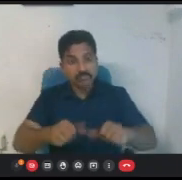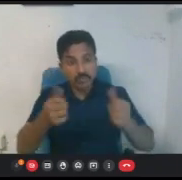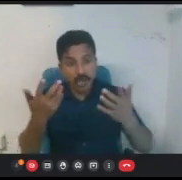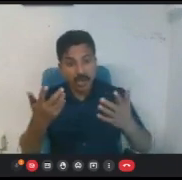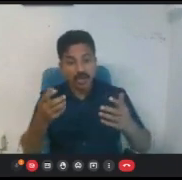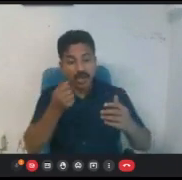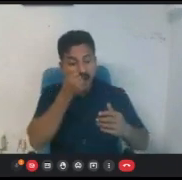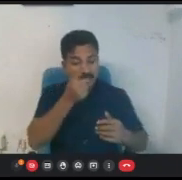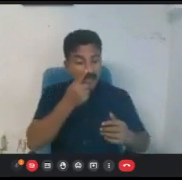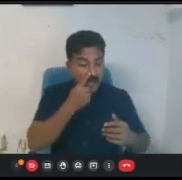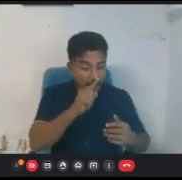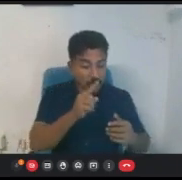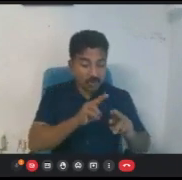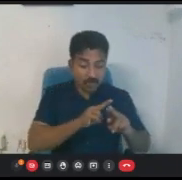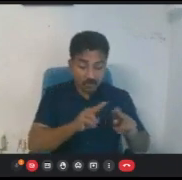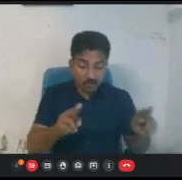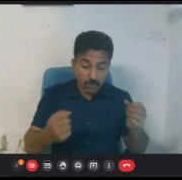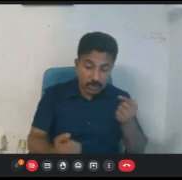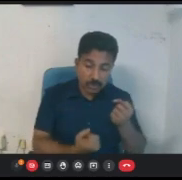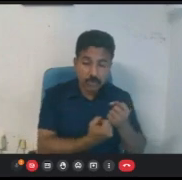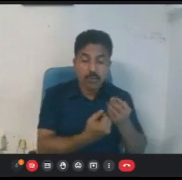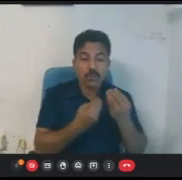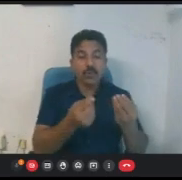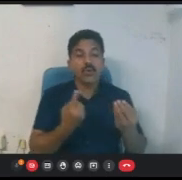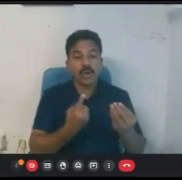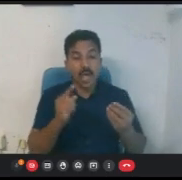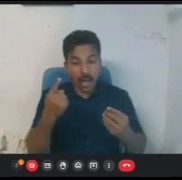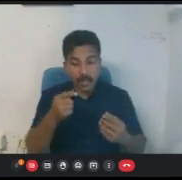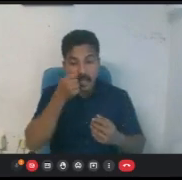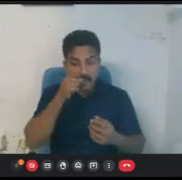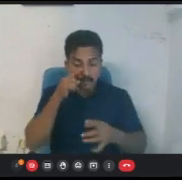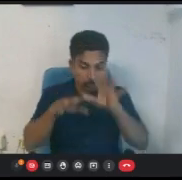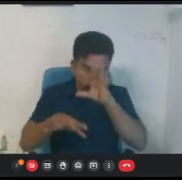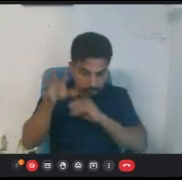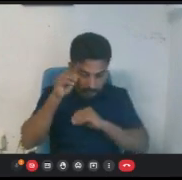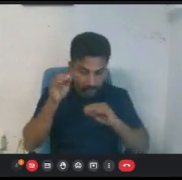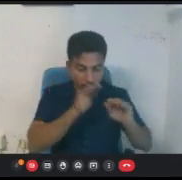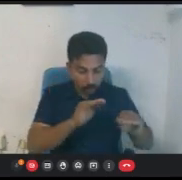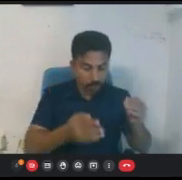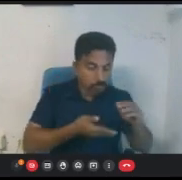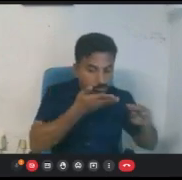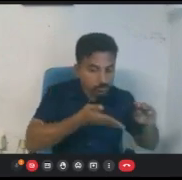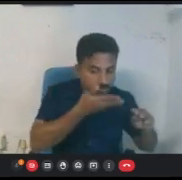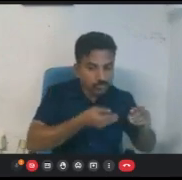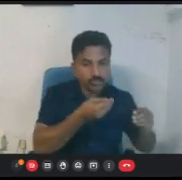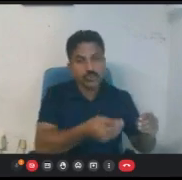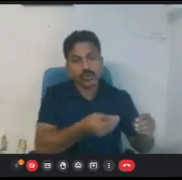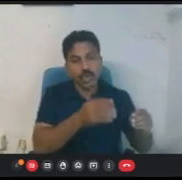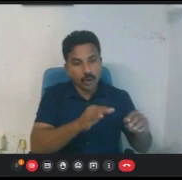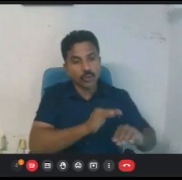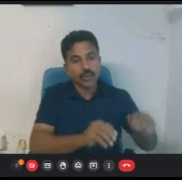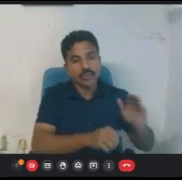ജീവിതം മൊത്തം ഇതിനു വേണ്ടി മാറ്റി വെച്ച്, കുട്ടികൾക്ക് വേണ്ടി മാറ്റി വെച്ച് അവരാദ്യം ഇത് പഠിച്ചിട്ട് അവര് വീട്ടിൽ കുട്ടികളെ പഠിപ്പിച്ച് ആണ് പല കുട്ടികളും രക്ഷപ്പെട്ടു പോകുന്നത്.